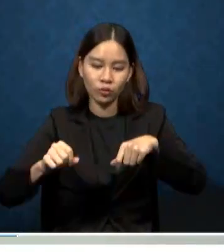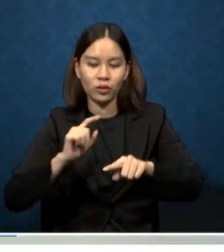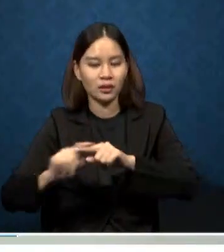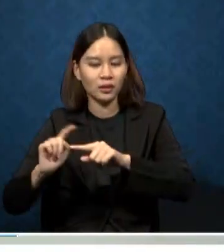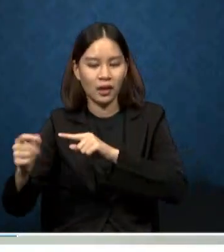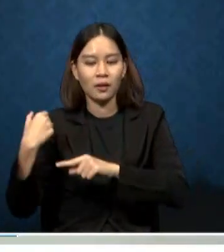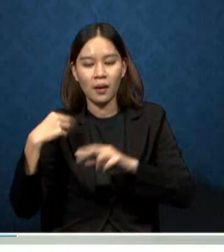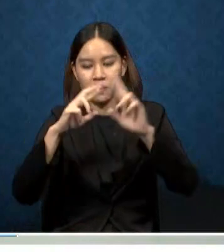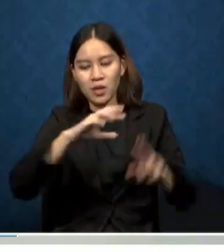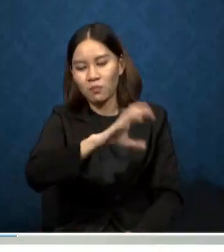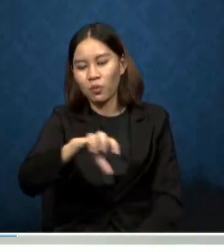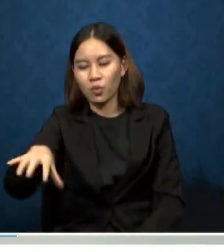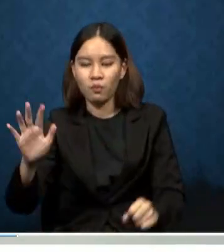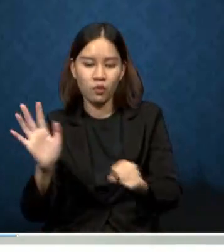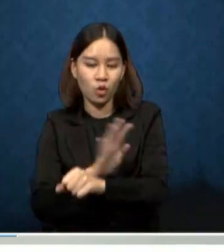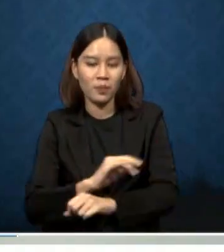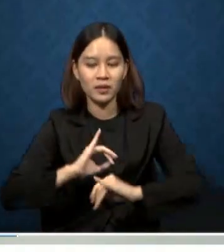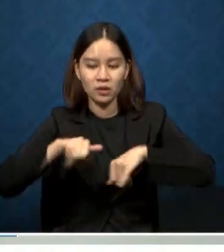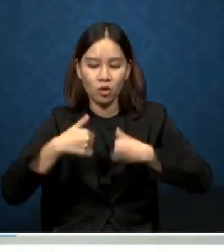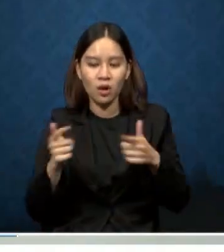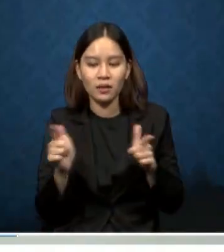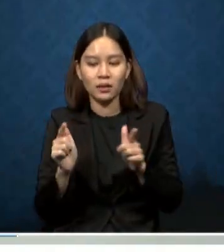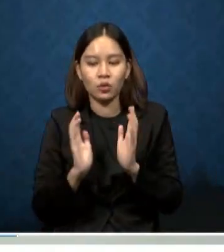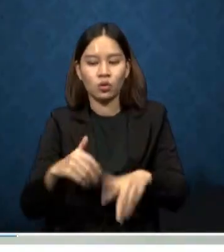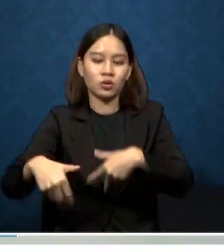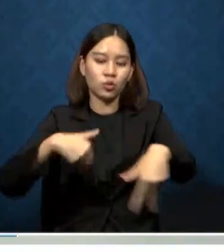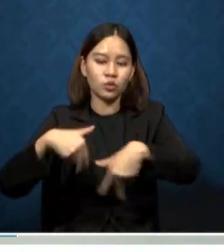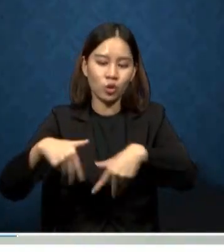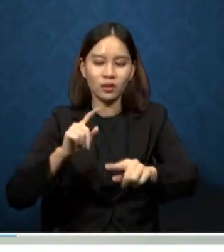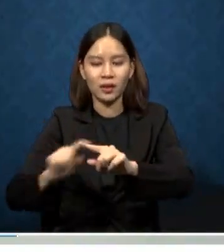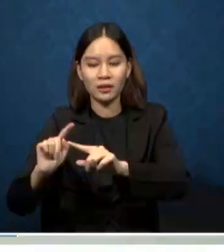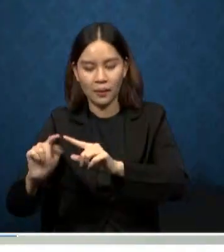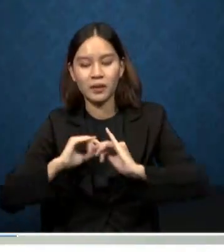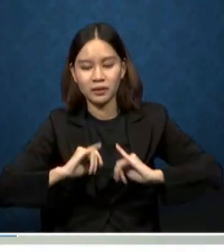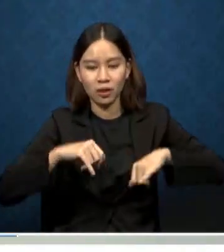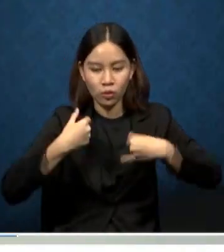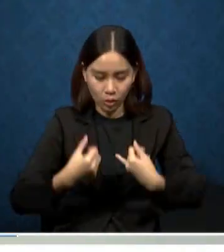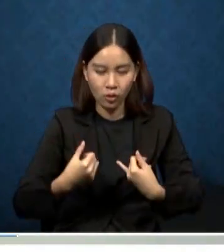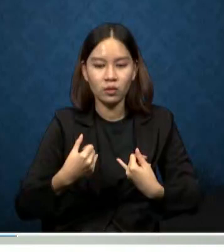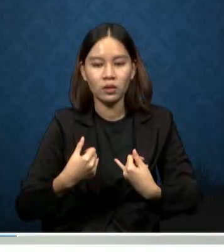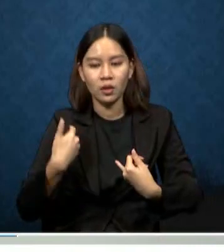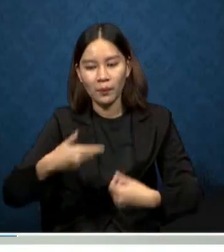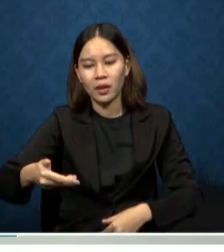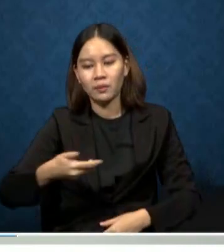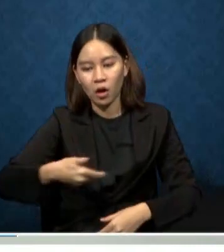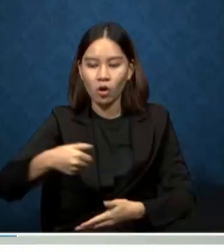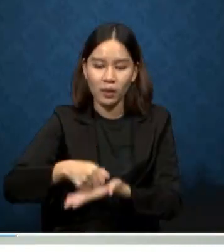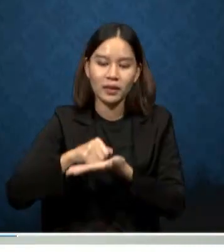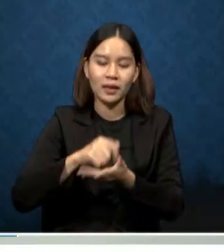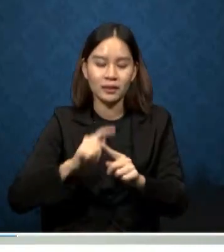เกิดขึ้นทั่วทุหมบานที่เป็เจ้าของstartคนใชุม scernคนกมูบ้าน ก็จะเป็นผู้ประกอบเป็ผู้ที่จะมาเปนลคาเขา